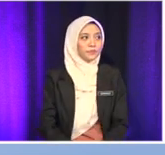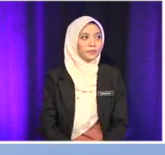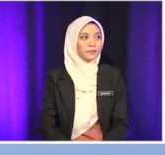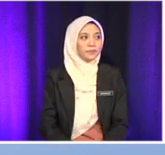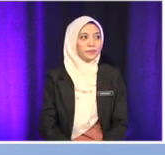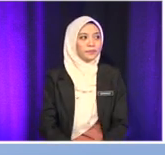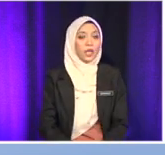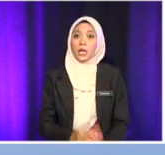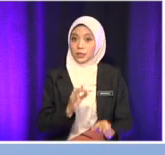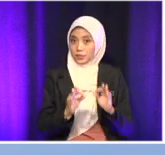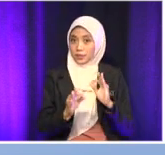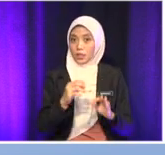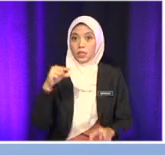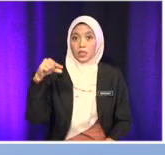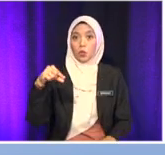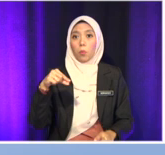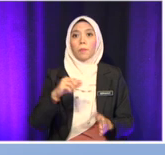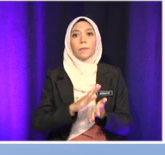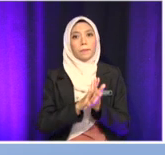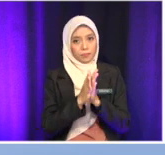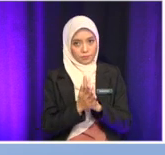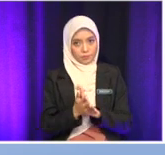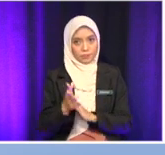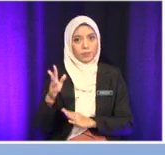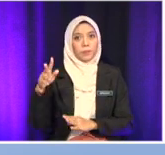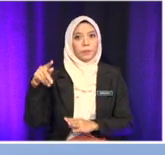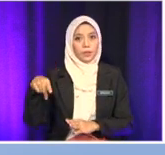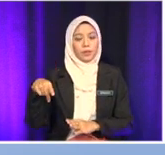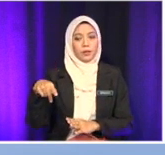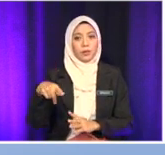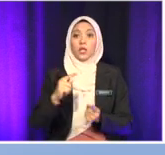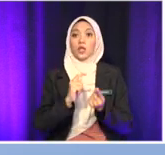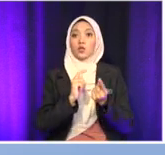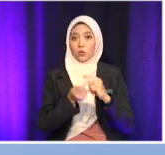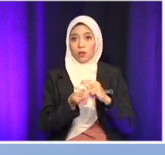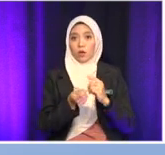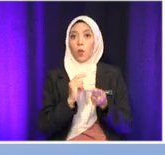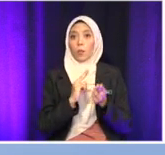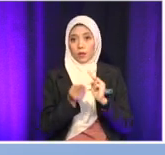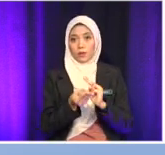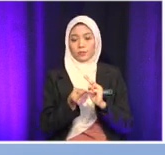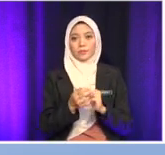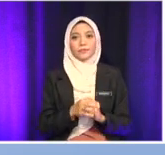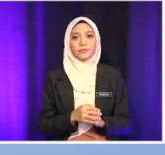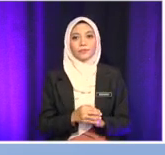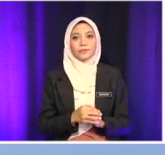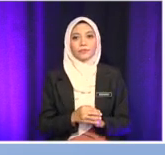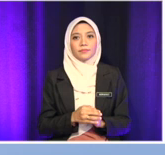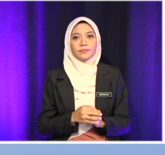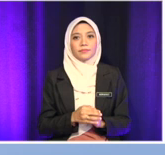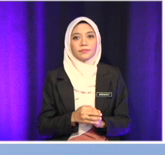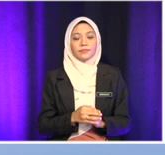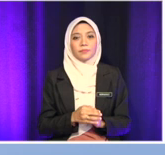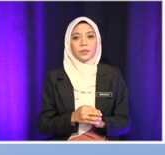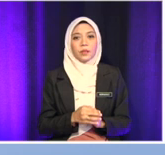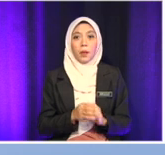Prima ke Q adalah jika q marketing maksudnya dia terbalik kan manakala untuk lensanya dia menafikan kalau